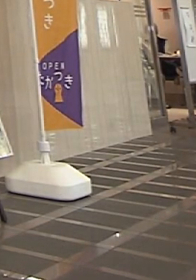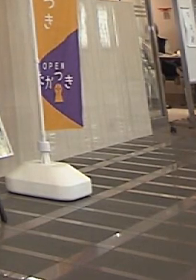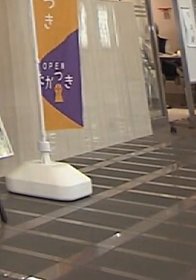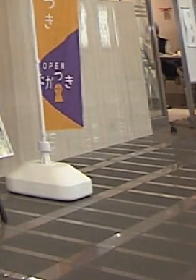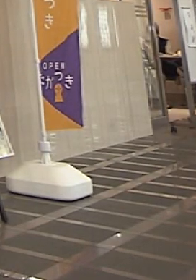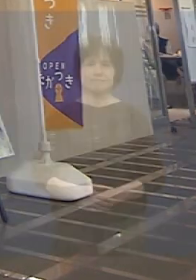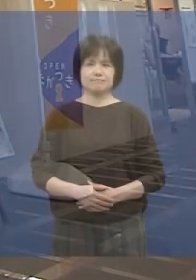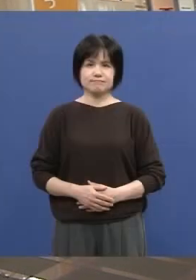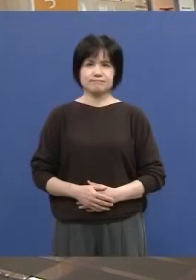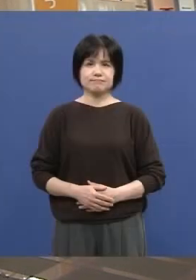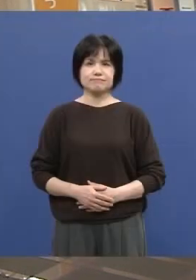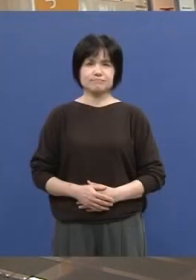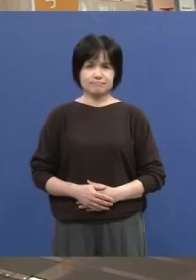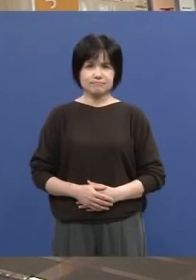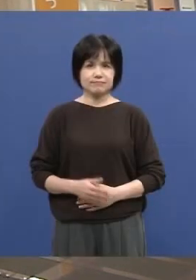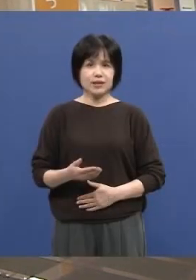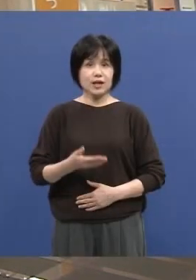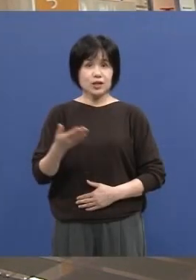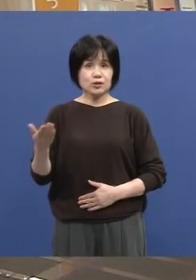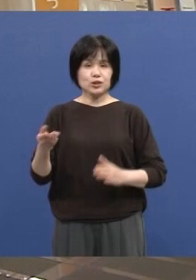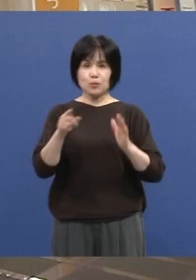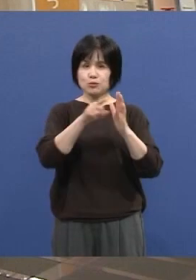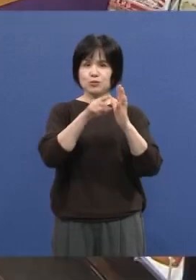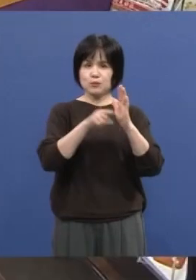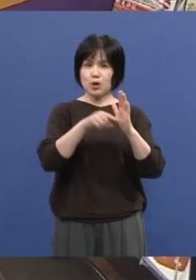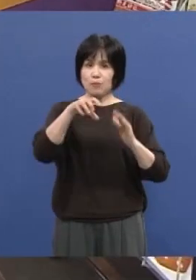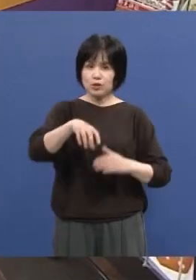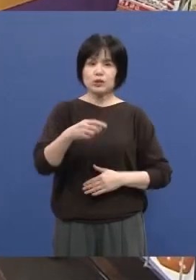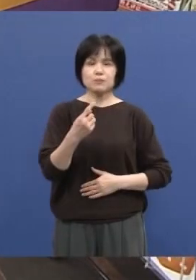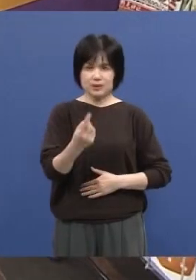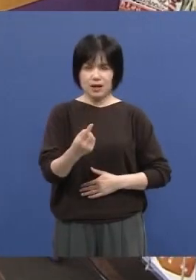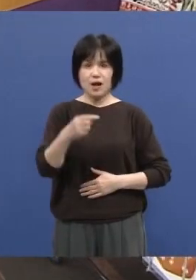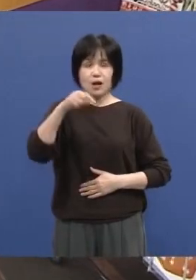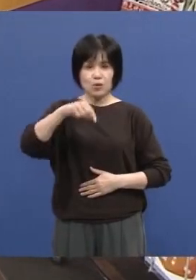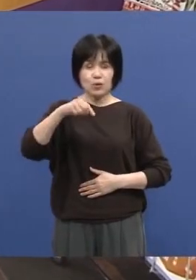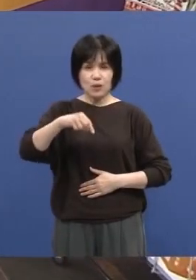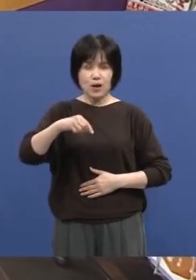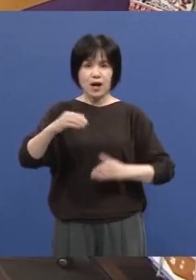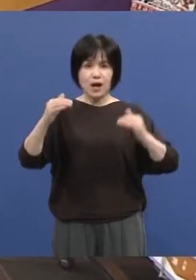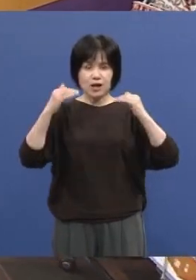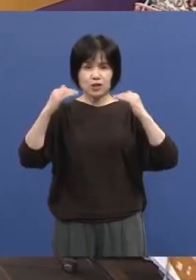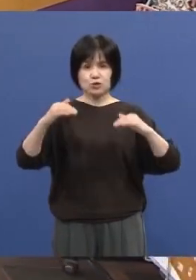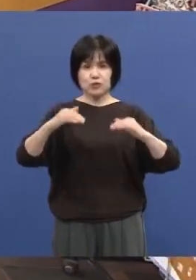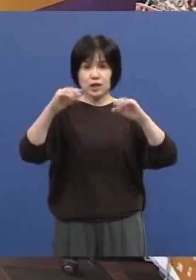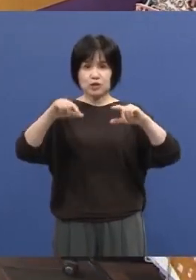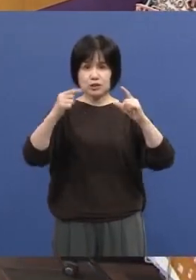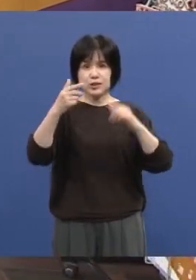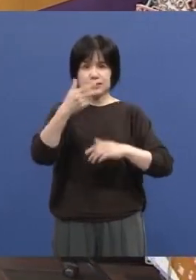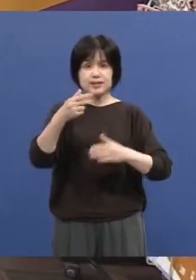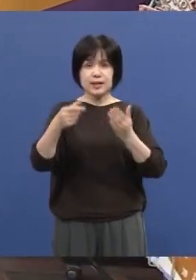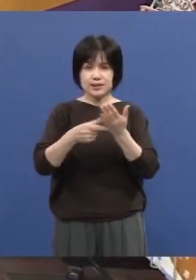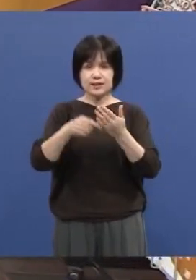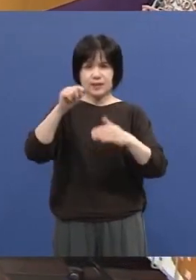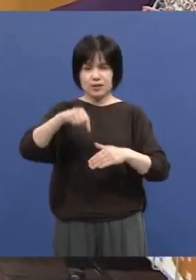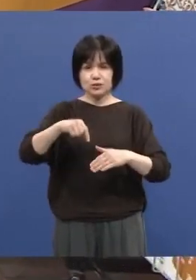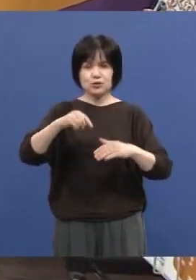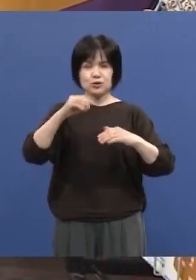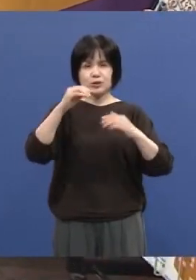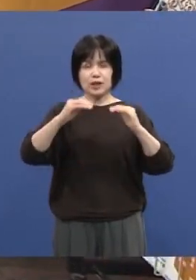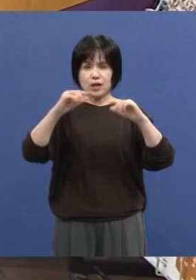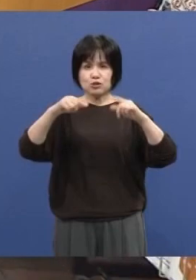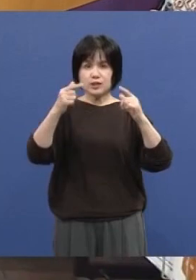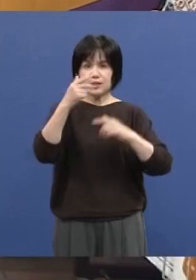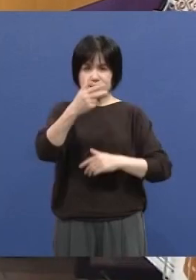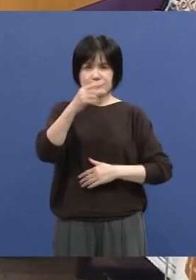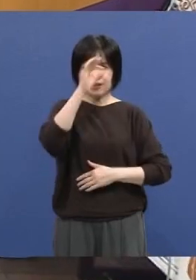さあ、ということで次のプログラムの場所に来ましたが、ここは阪急高槻市駅内にある高槻市観光協会です